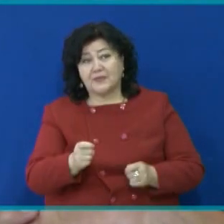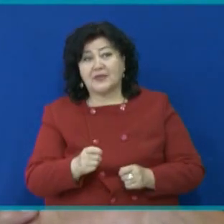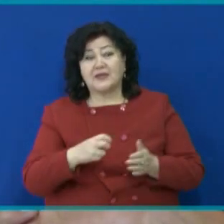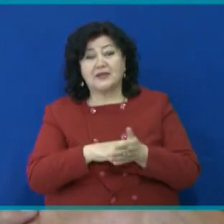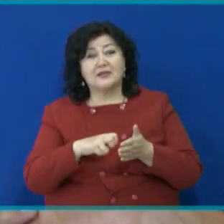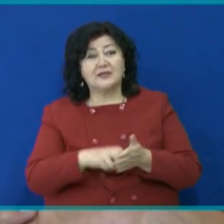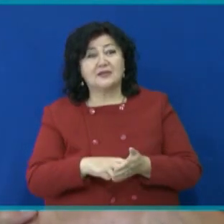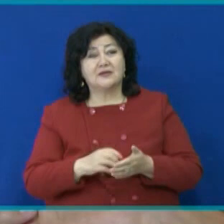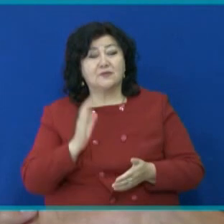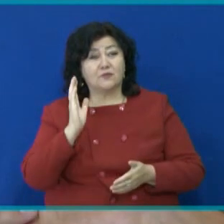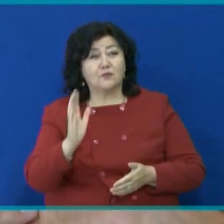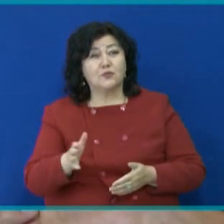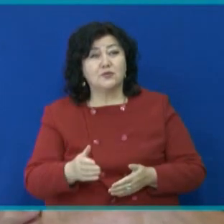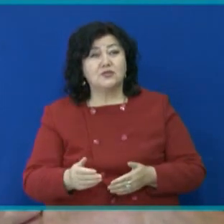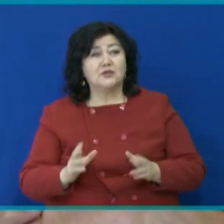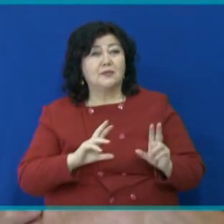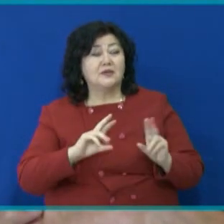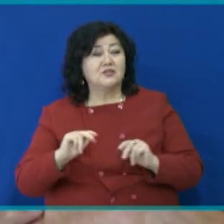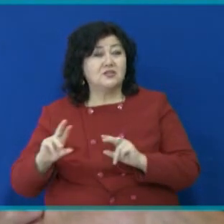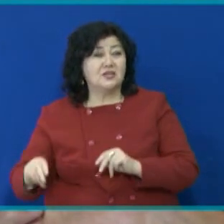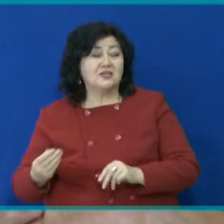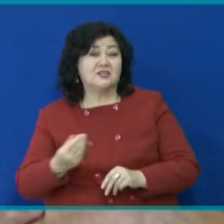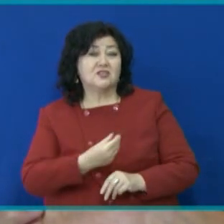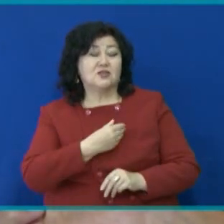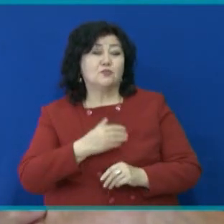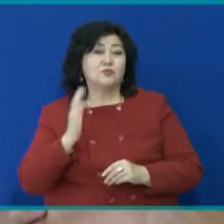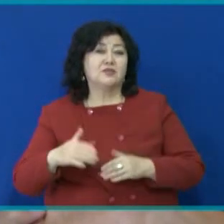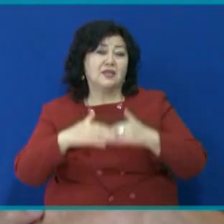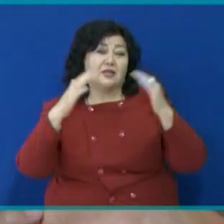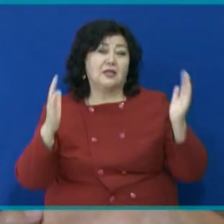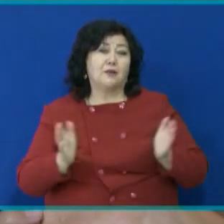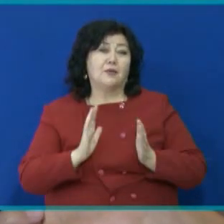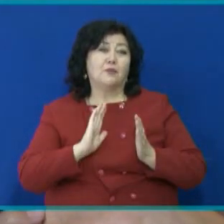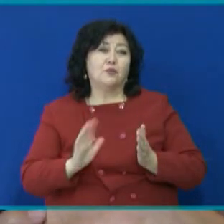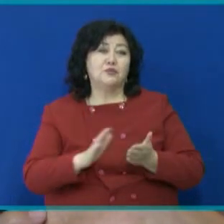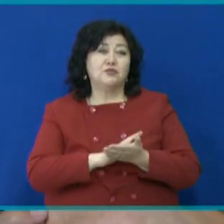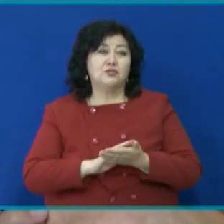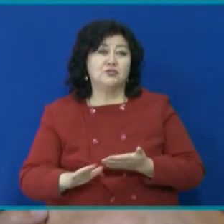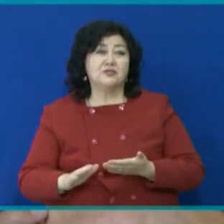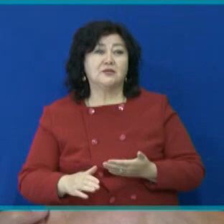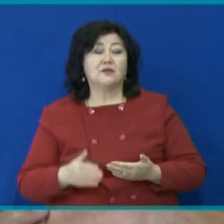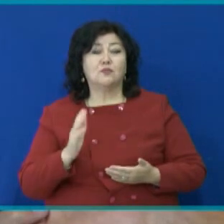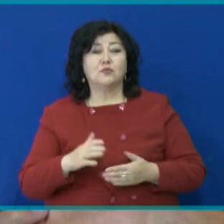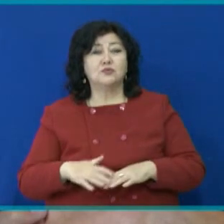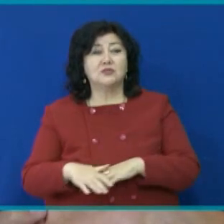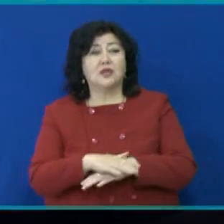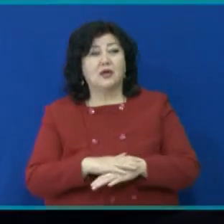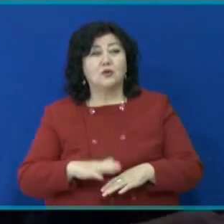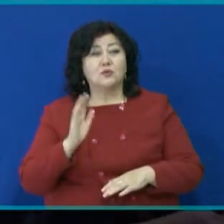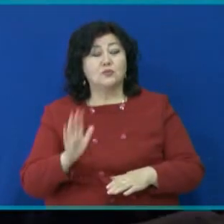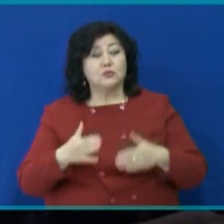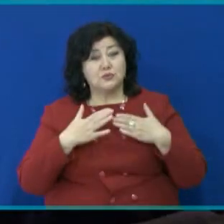мен бәріне де жақсылық тілеймін. Аспанымыз ашық болсын, еліміз тыныш болсын, ел іргеміз тыныш болсын ең